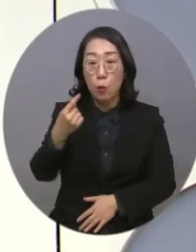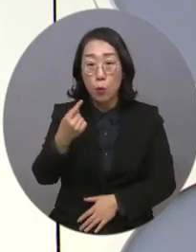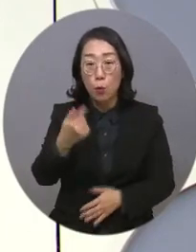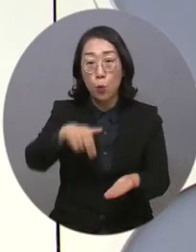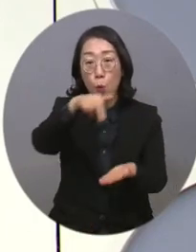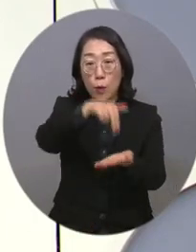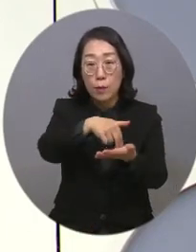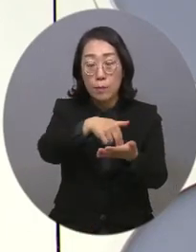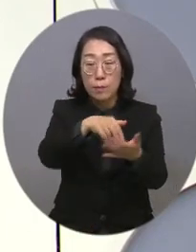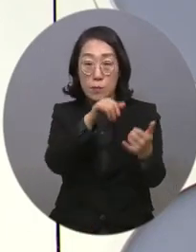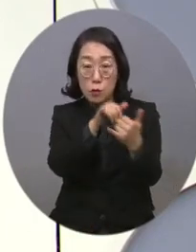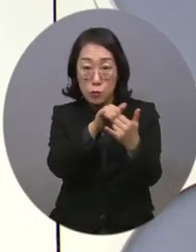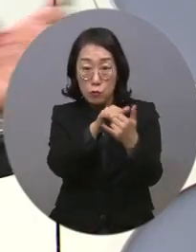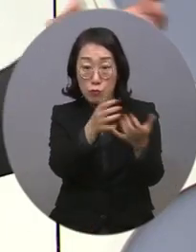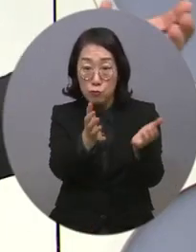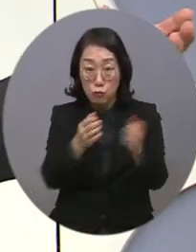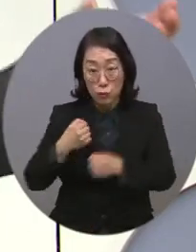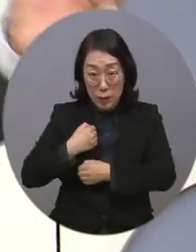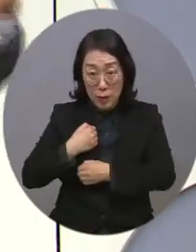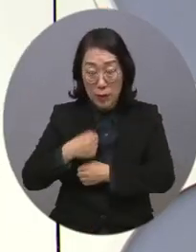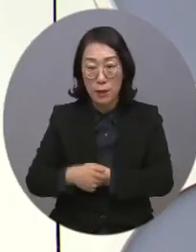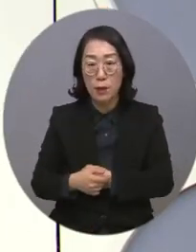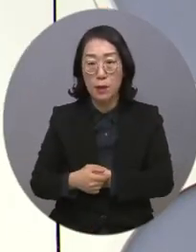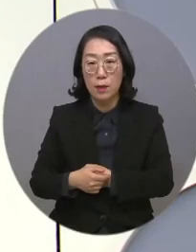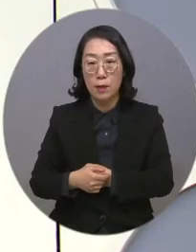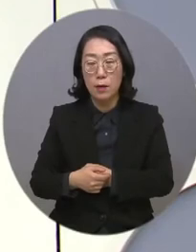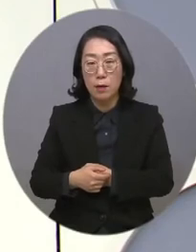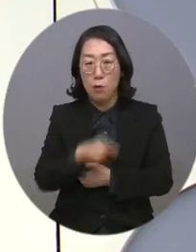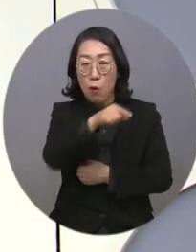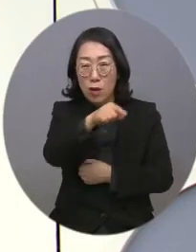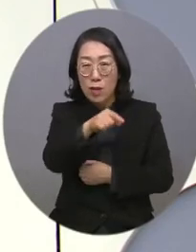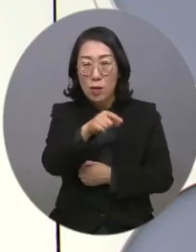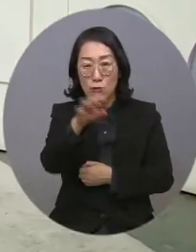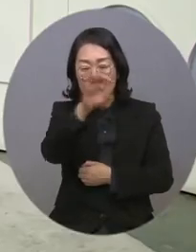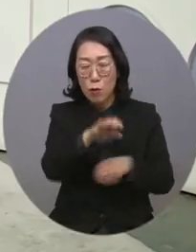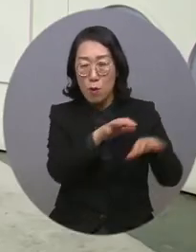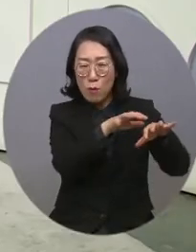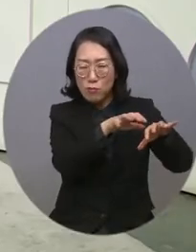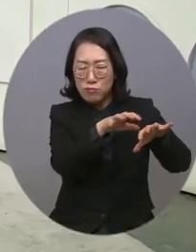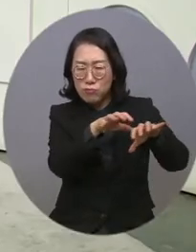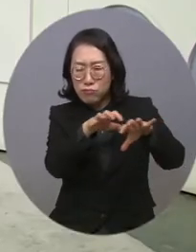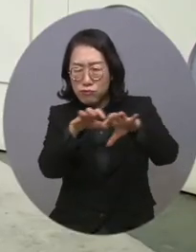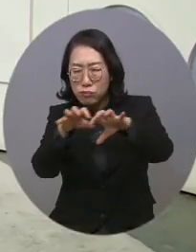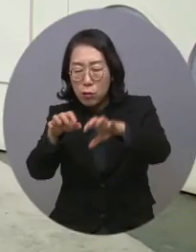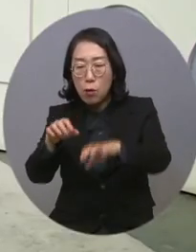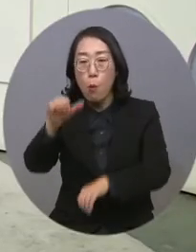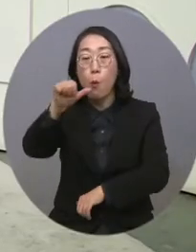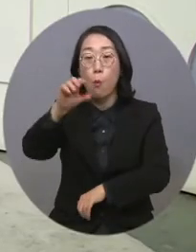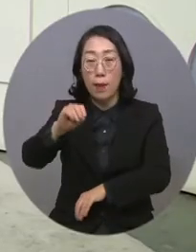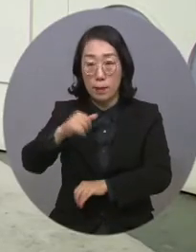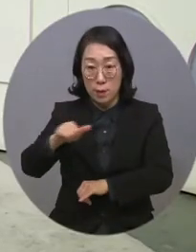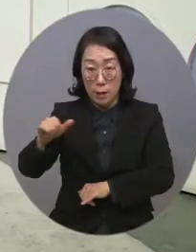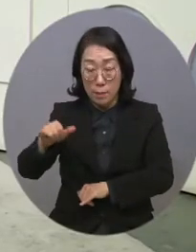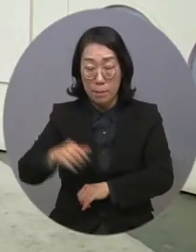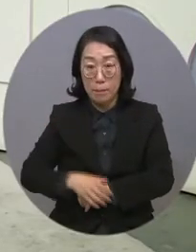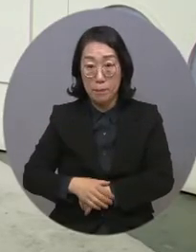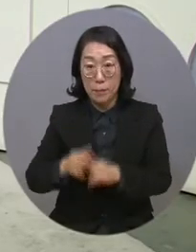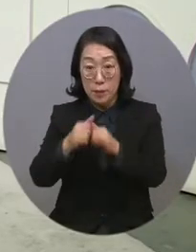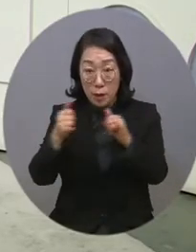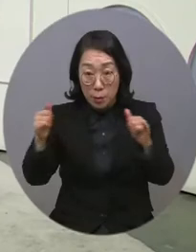한국 독립군이 만나가지고 체코 독립군이 시베리아를 횡단해 와가지고 5만 명이요. 브라디보스토크에서 배를 타고 고향에 가서